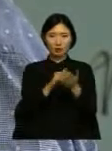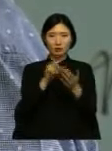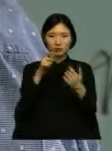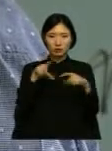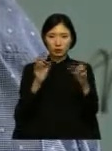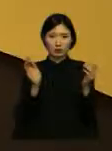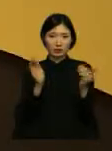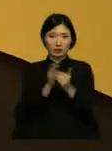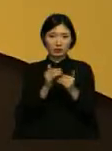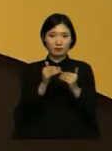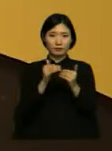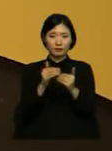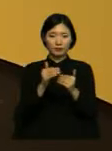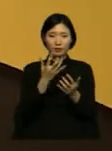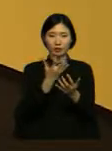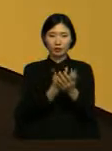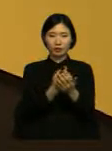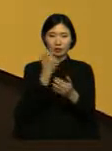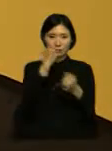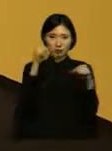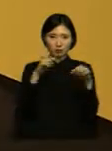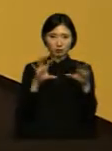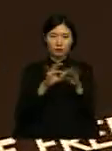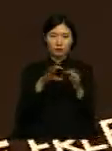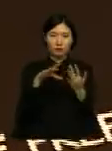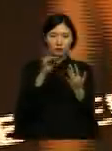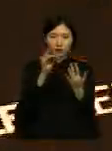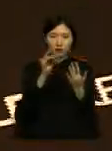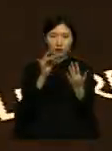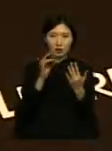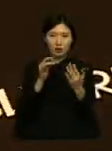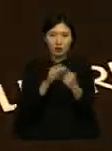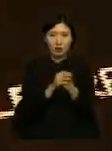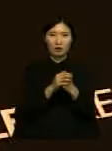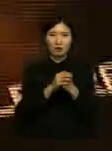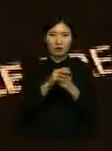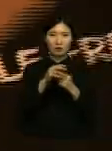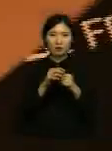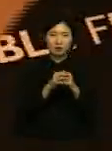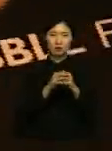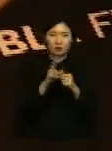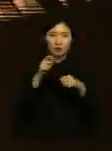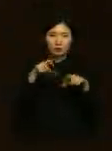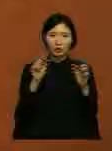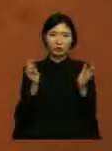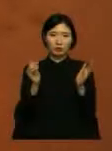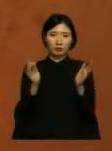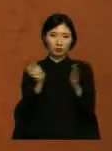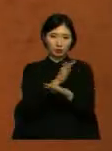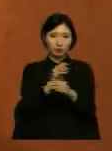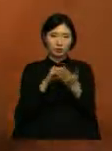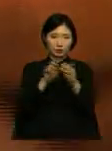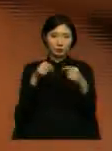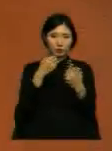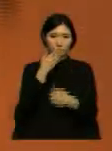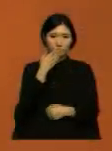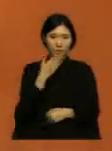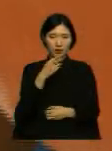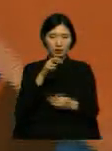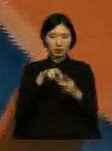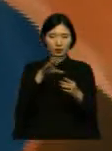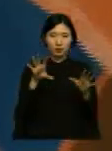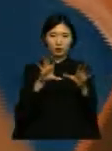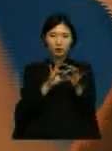15일까지 진행되며 서류와 면접을 거쳐 선정된 업체는 2월 15일부터 입주할 수 있습니다 센터 측은